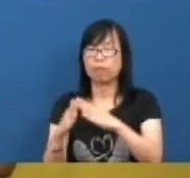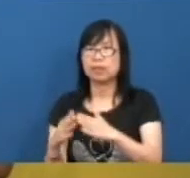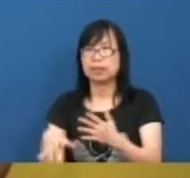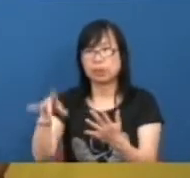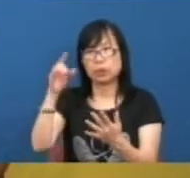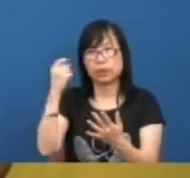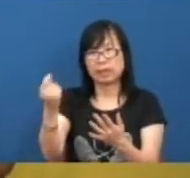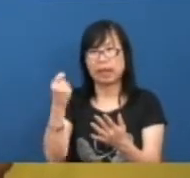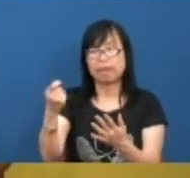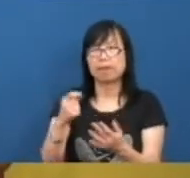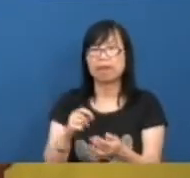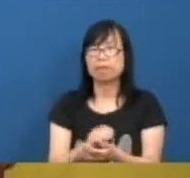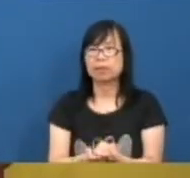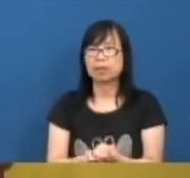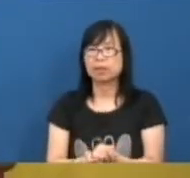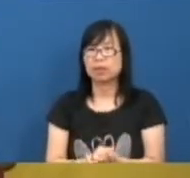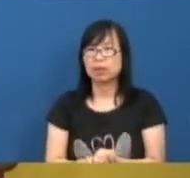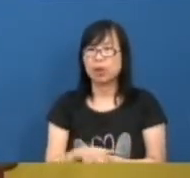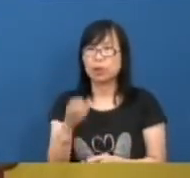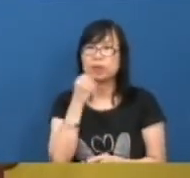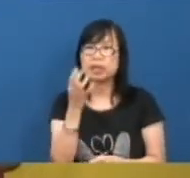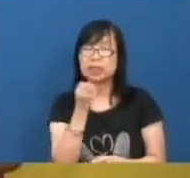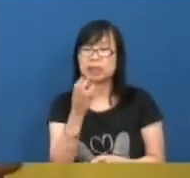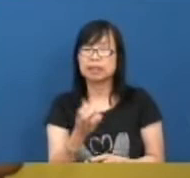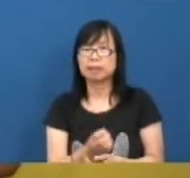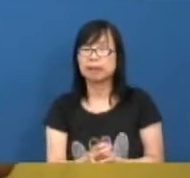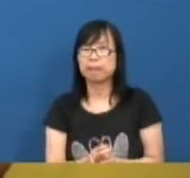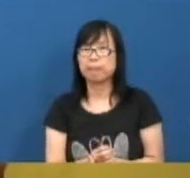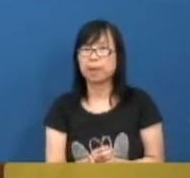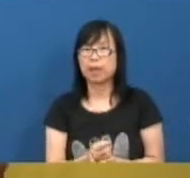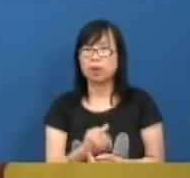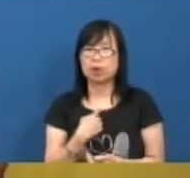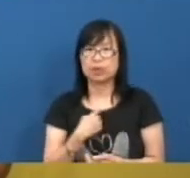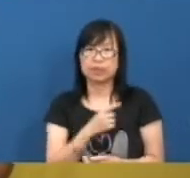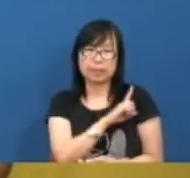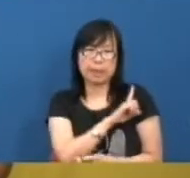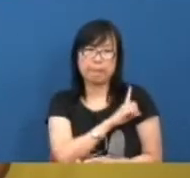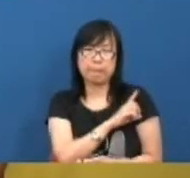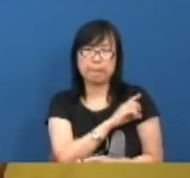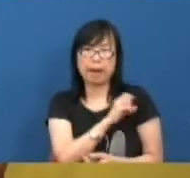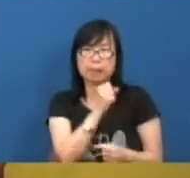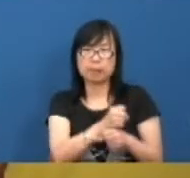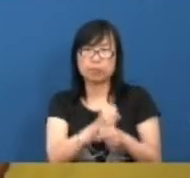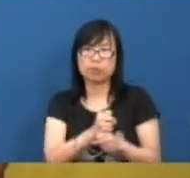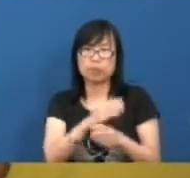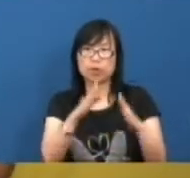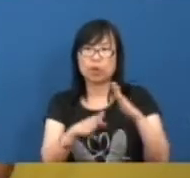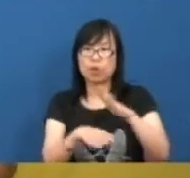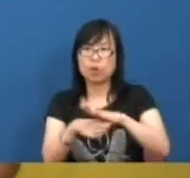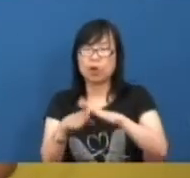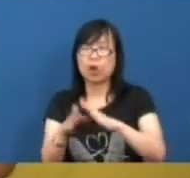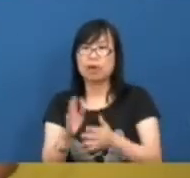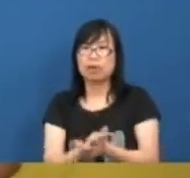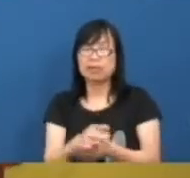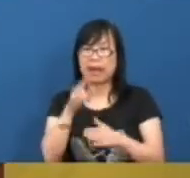簡化佢。咁我哋嗰陣時亦都建議咧，即係無論我自己辦事處啦，或者一啲專業人士都研究一啲叫限尺